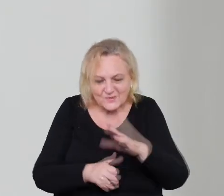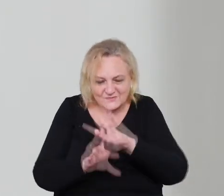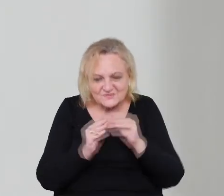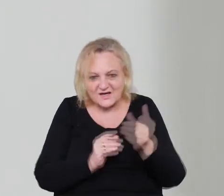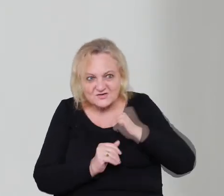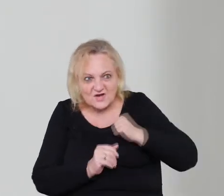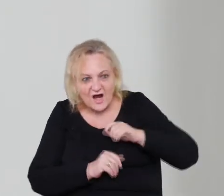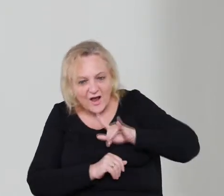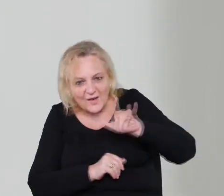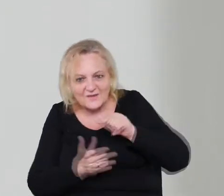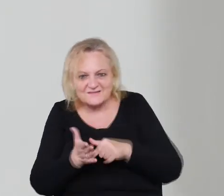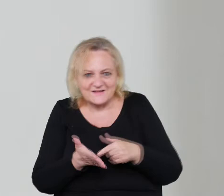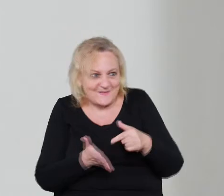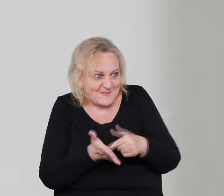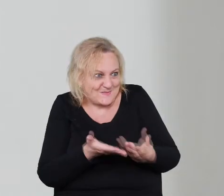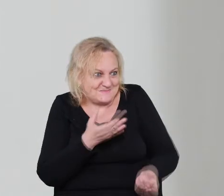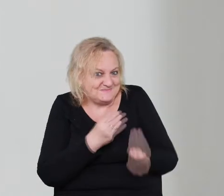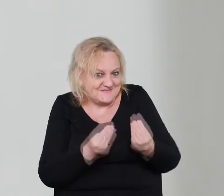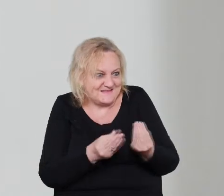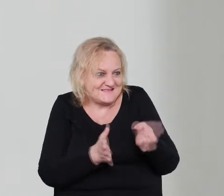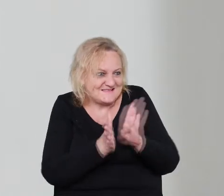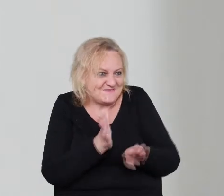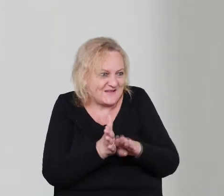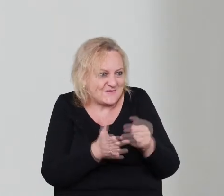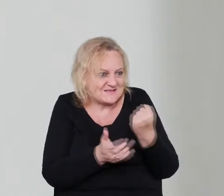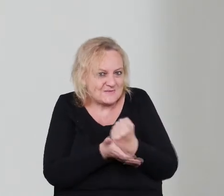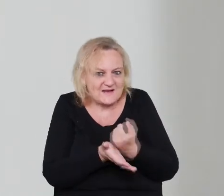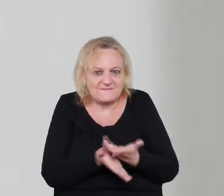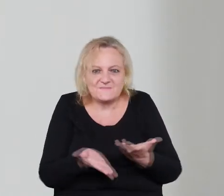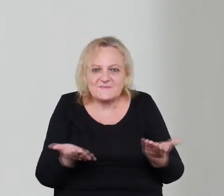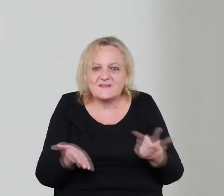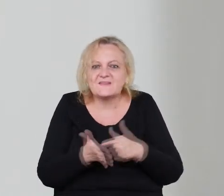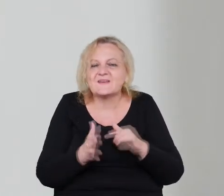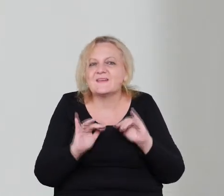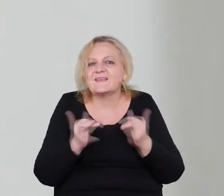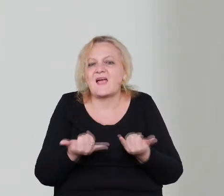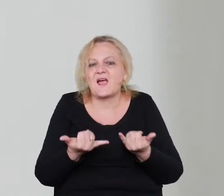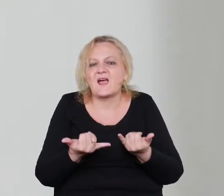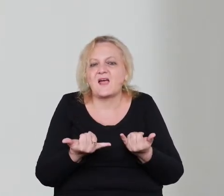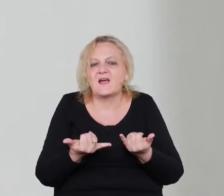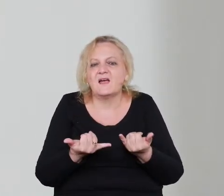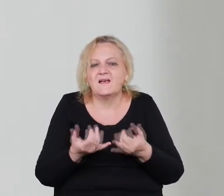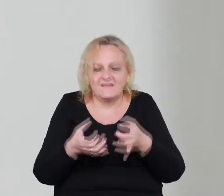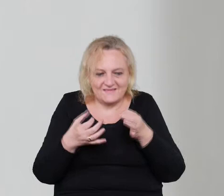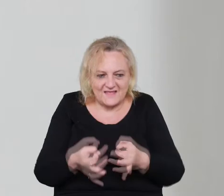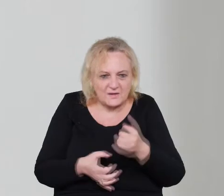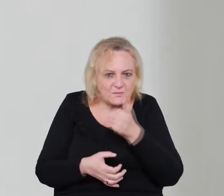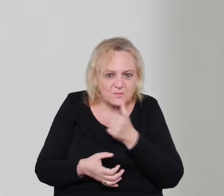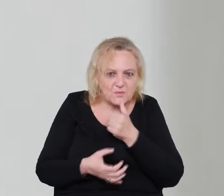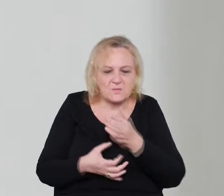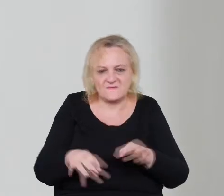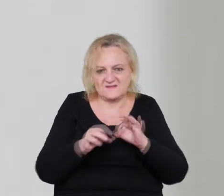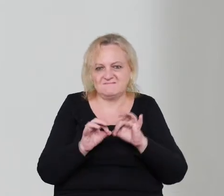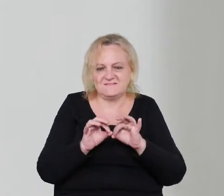czekają na lotnisku za coś takiego po prostu wiecie co to jest w ale to jest po w tym momencie już taka próba finalnego